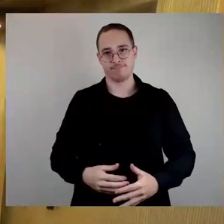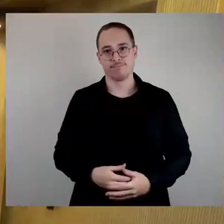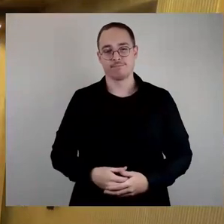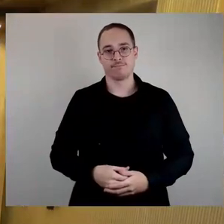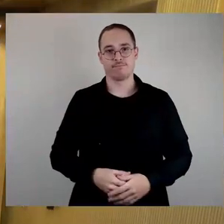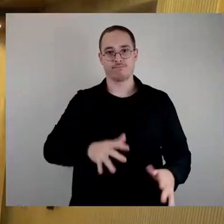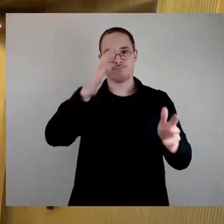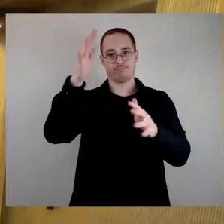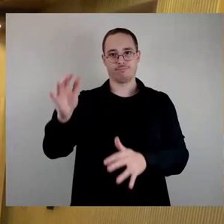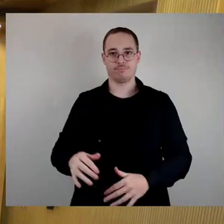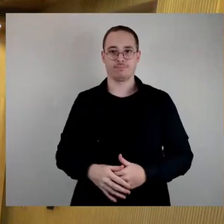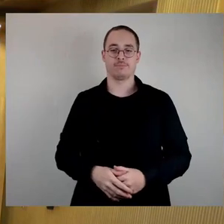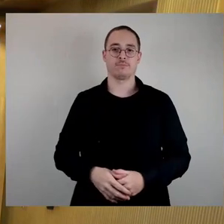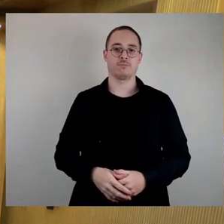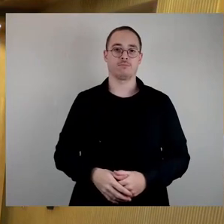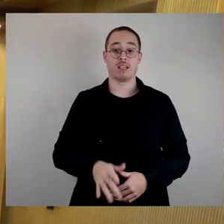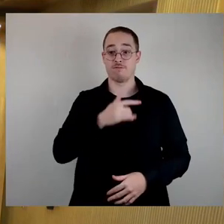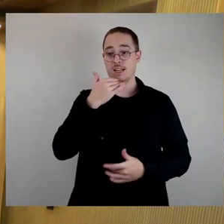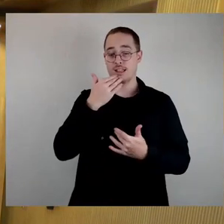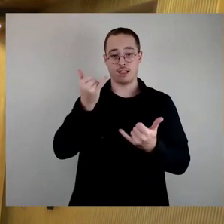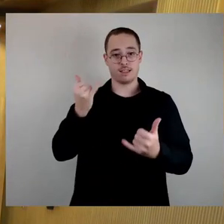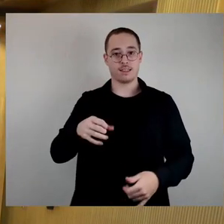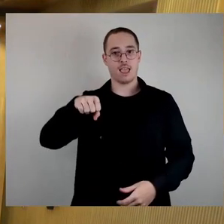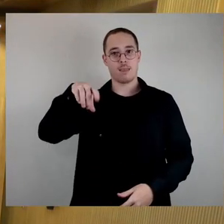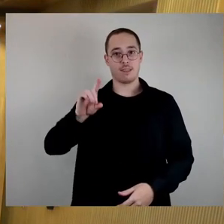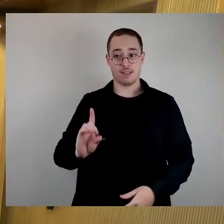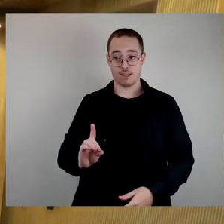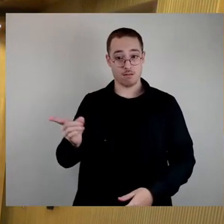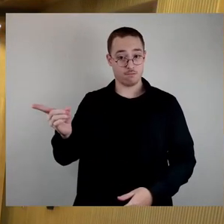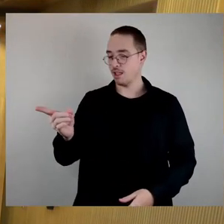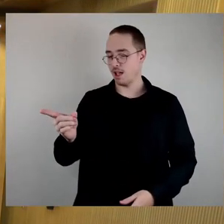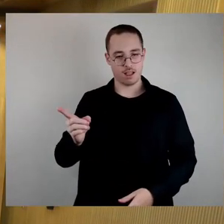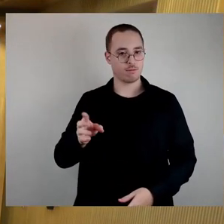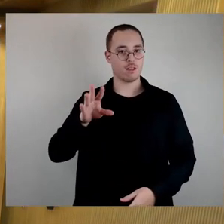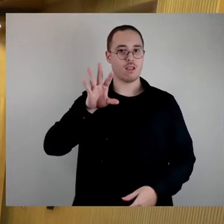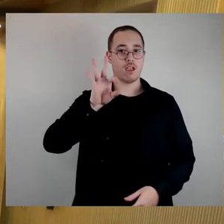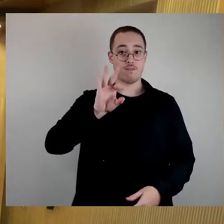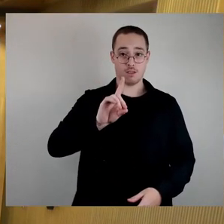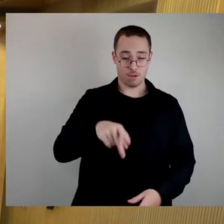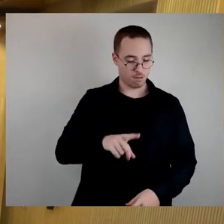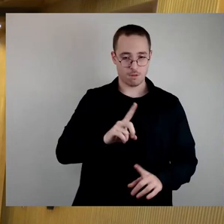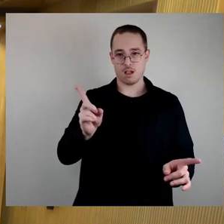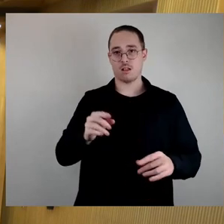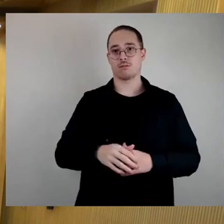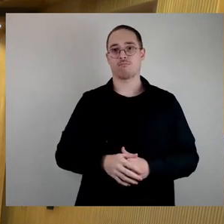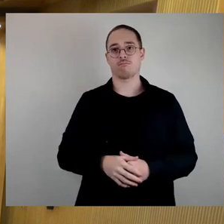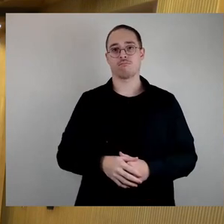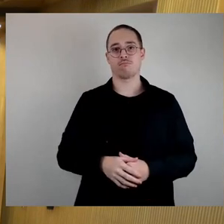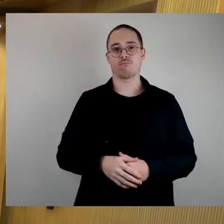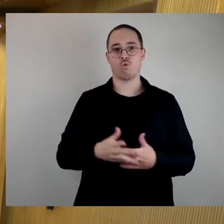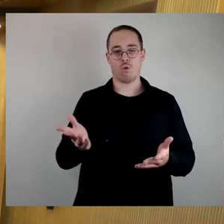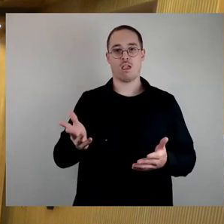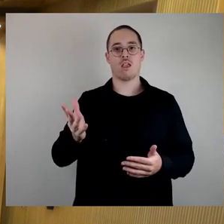Vielen Dank. SPD-Fraktion? Nein. FDP-Fraktion? Nein. Dann Klaus Lippmann, bitte.